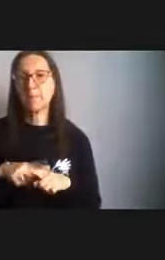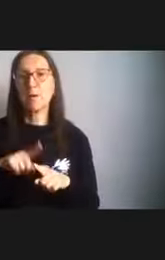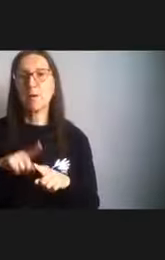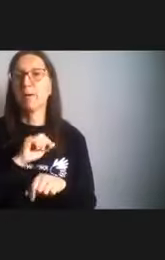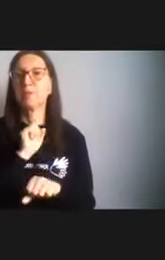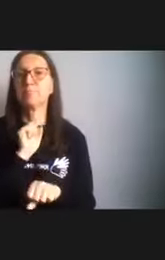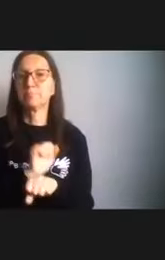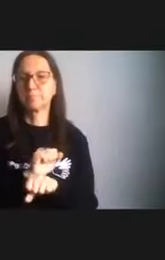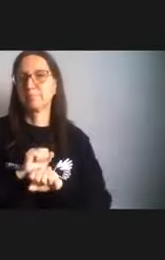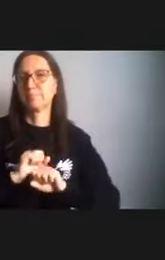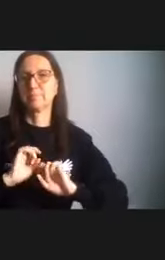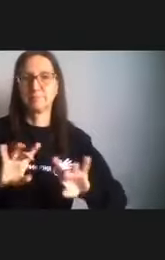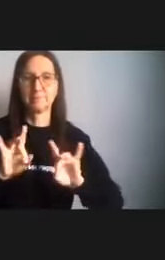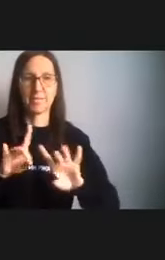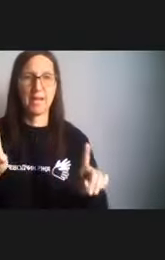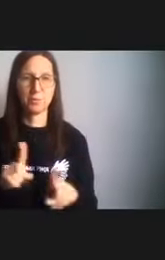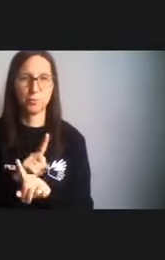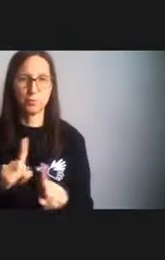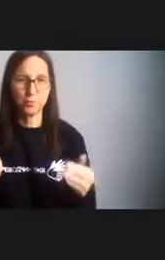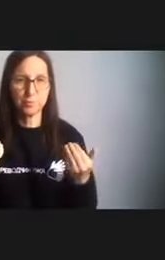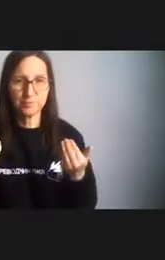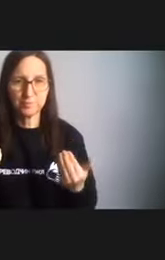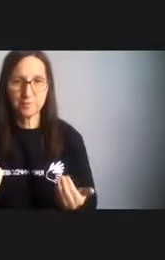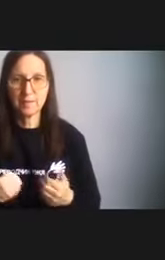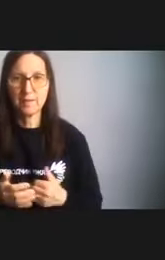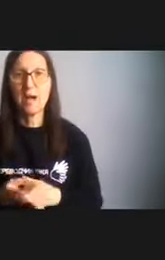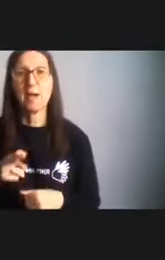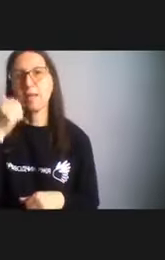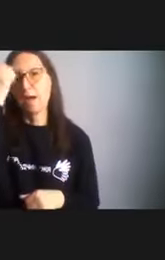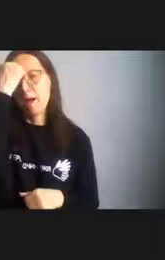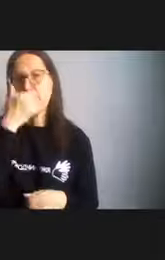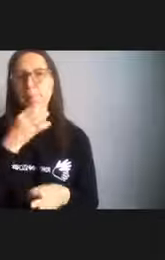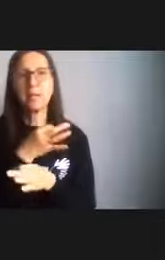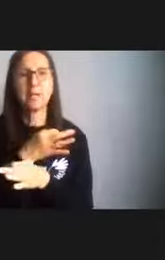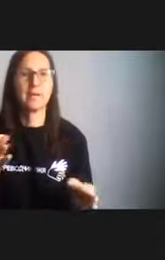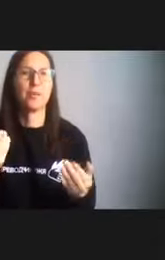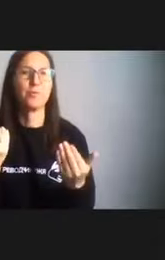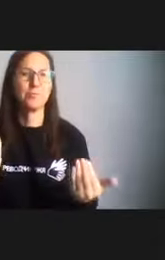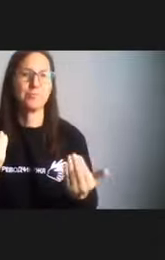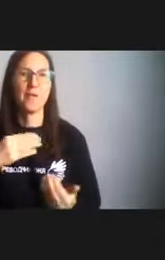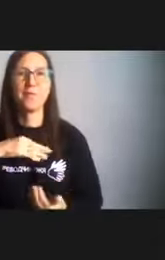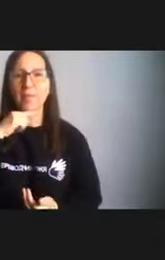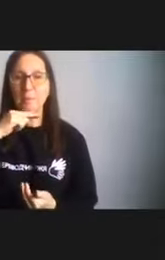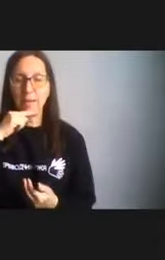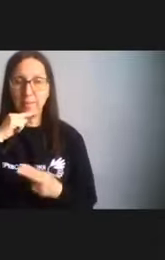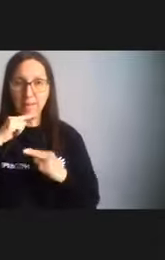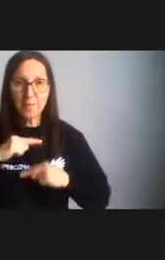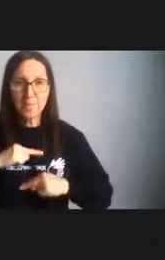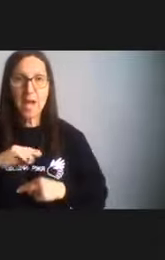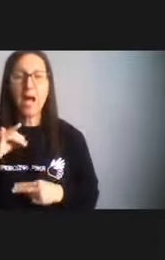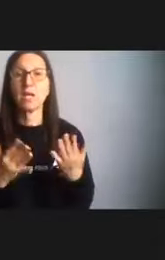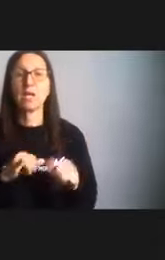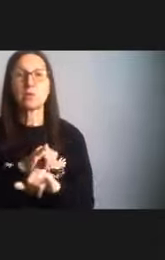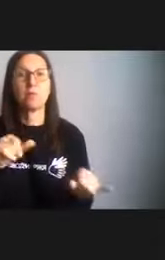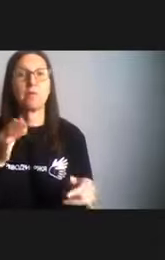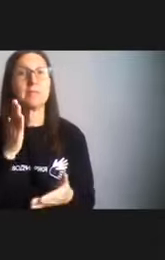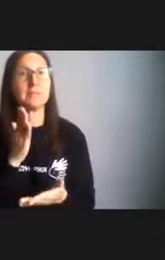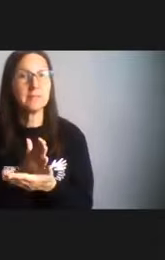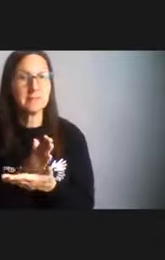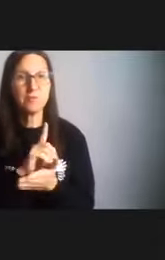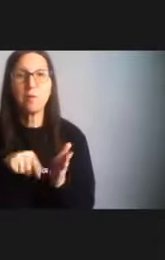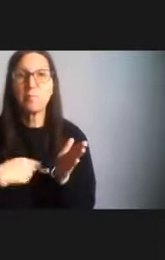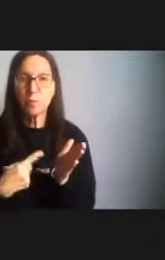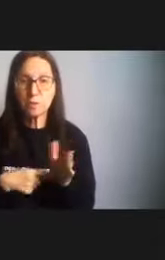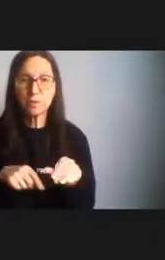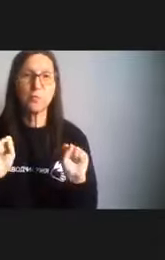останавливаю демонстрацию экрана. Я благодарю вас за внимание. Теперь, если у вас появились вопросы, то